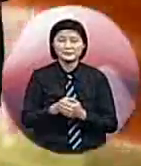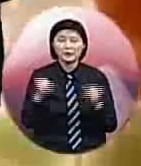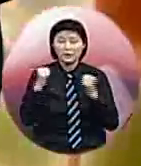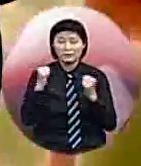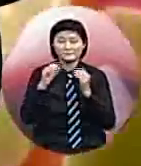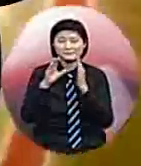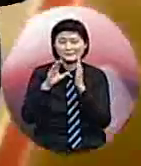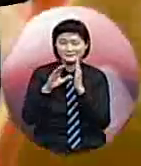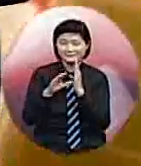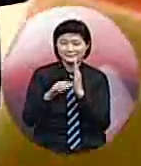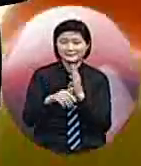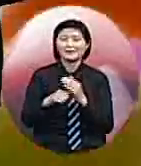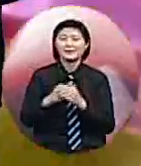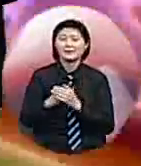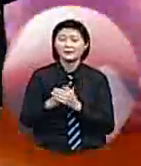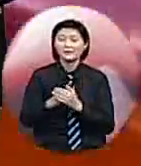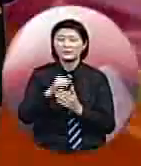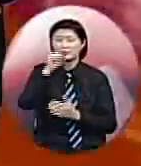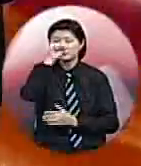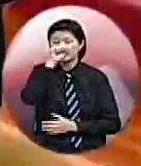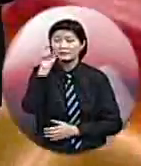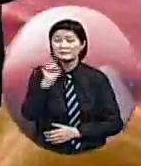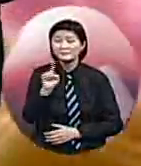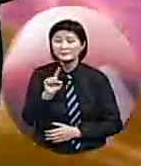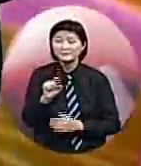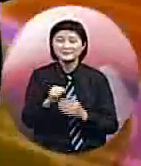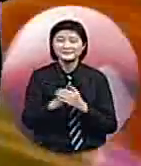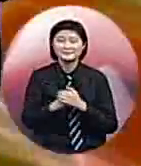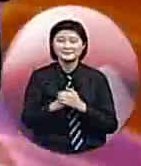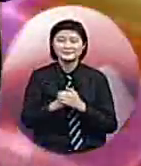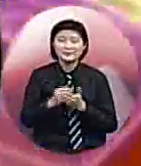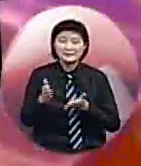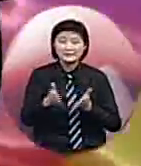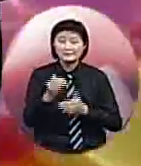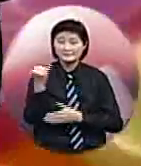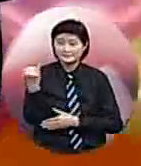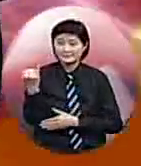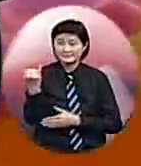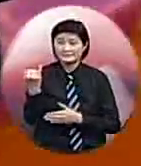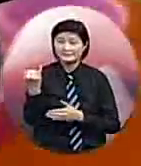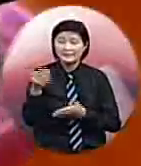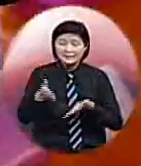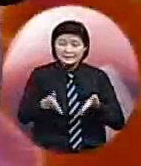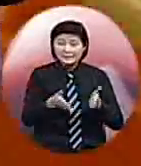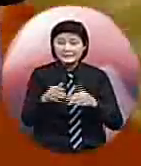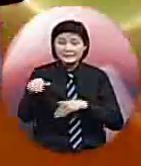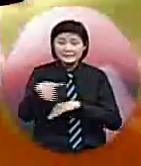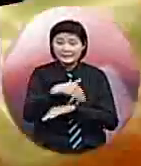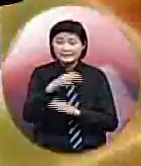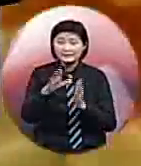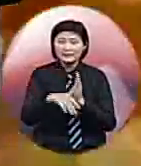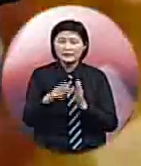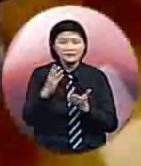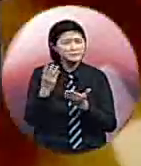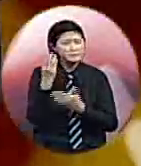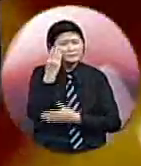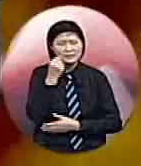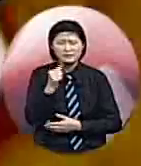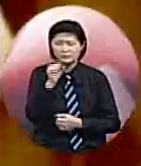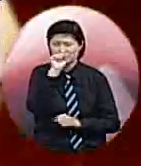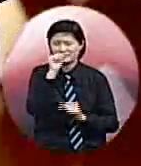겨울 되면 뭐가 좋아요? 겨울 되면은 길정화 씨는? 길 다니는데 미끄러워서 나는 별로 안 좋아